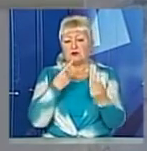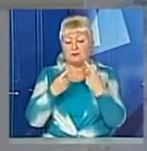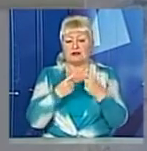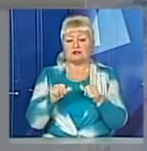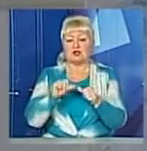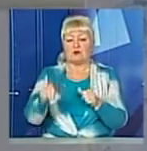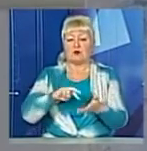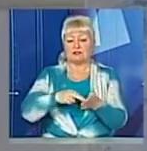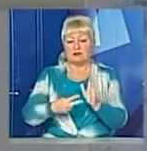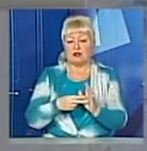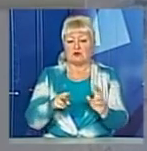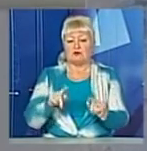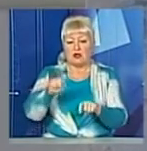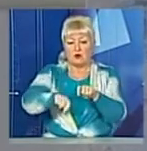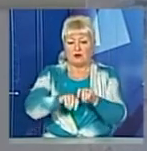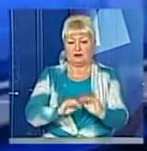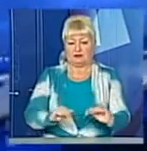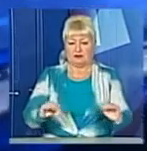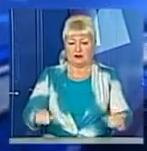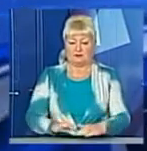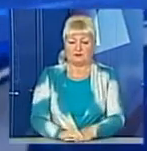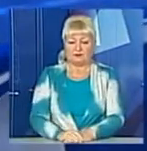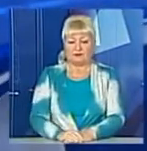дітей. Ірина Кочмарик, новини.